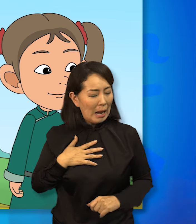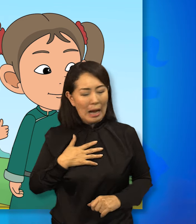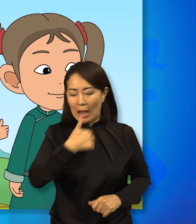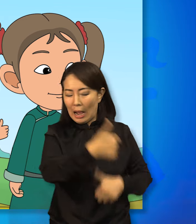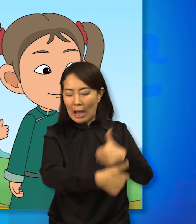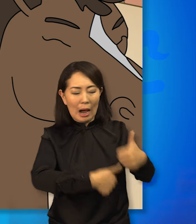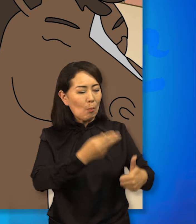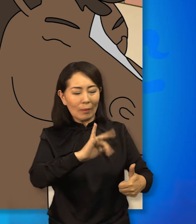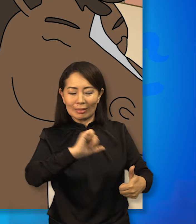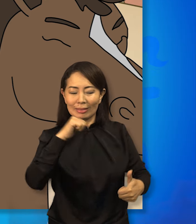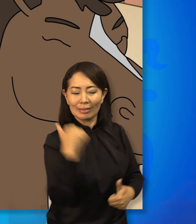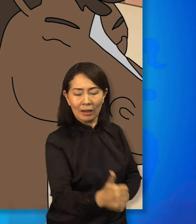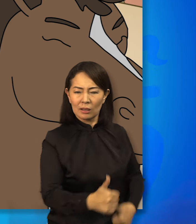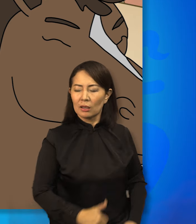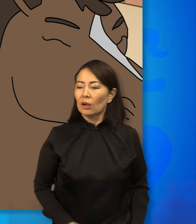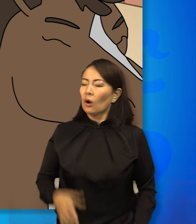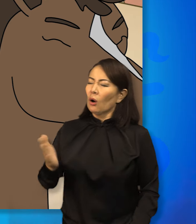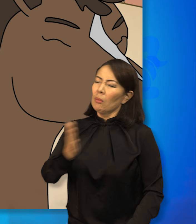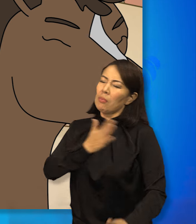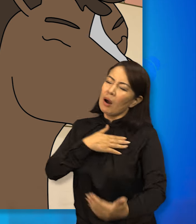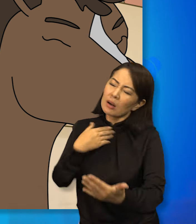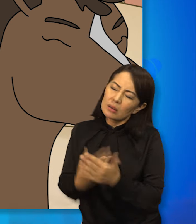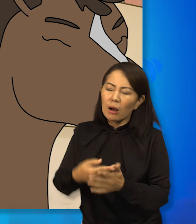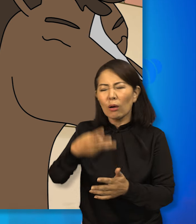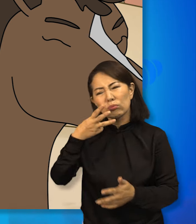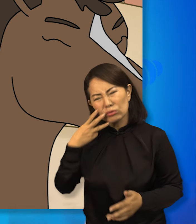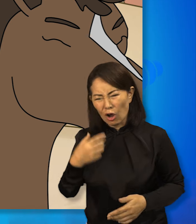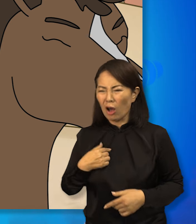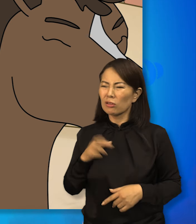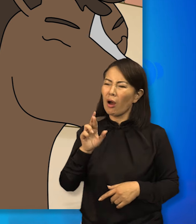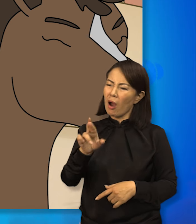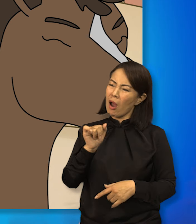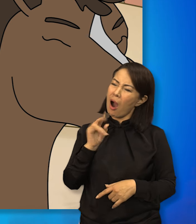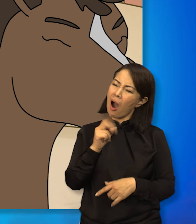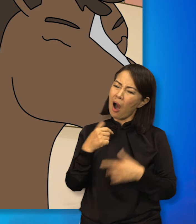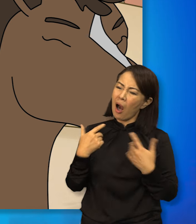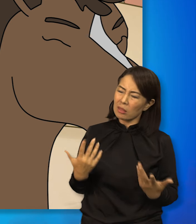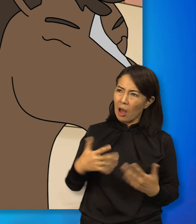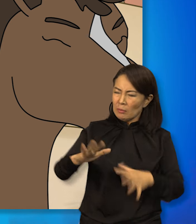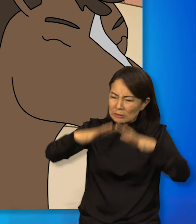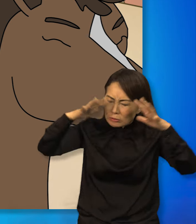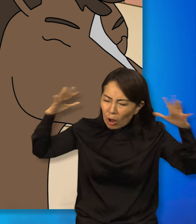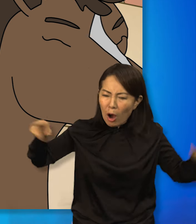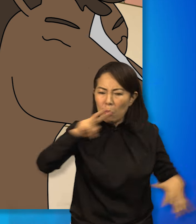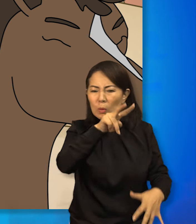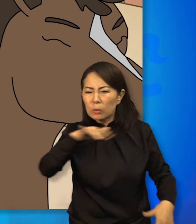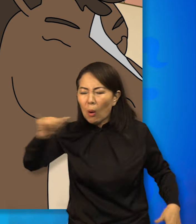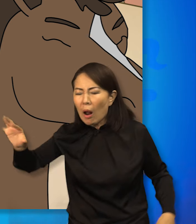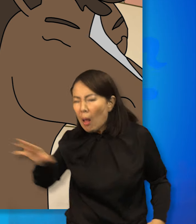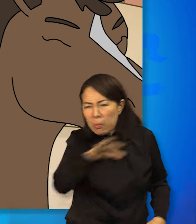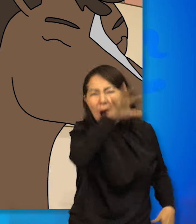Байгаль ихэ хайрлан гэдэг нь өргөл барьц барих биш, харин мод зүйлэг тарих нь илүү сайхан ажил биш гэж үү?